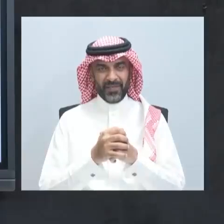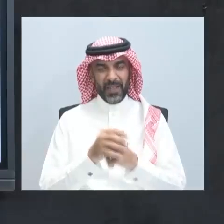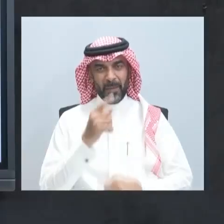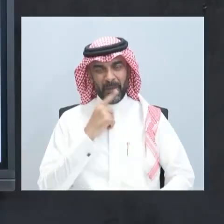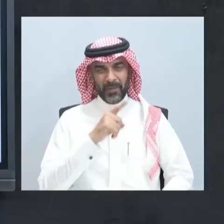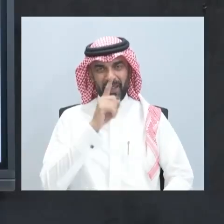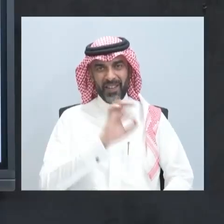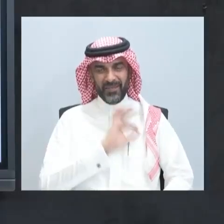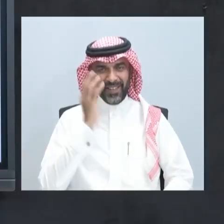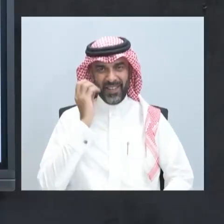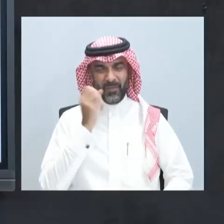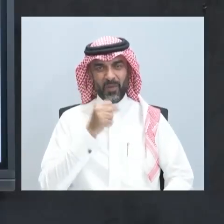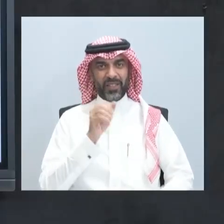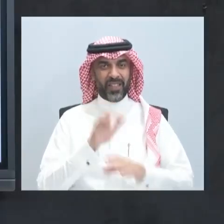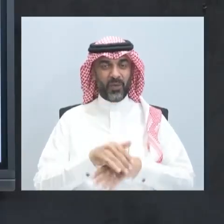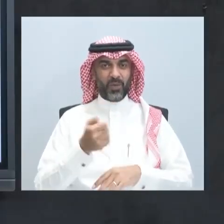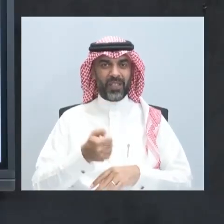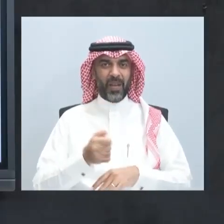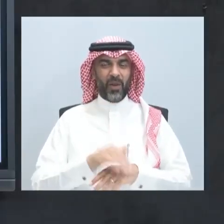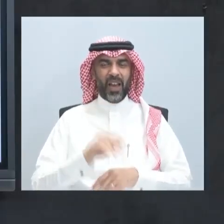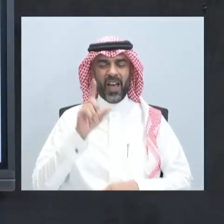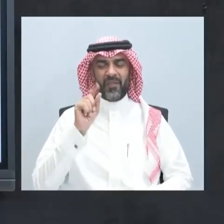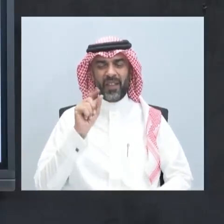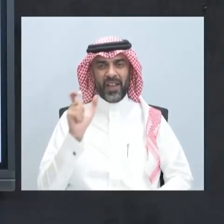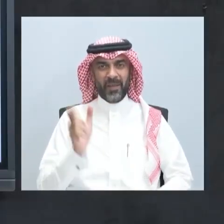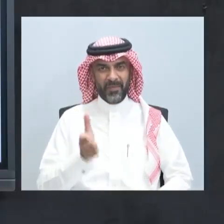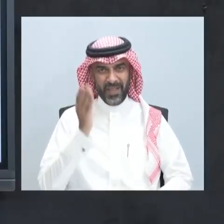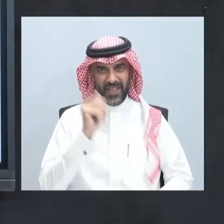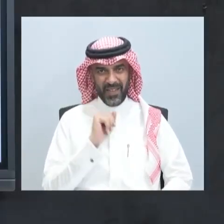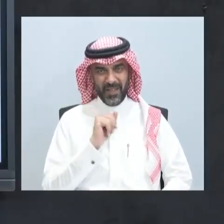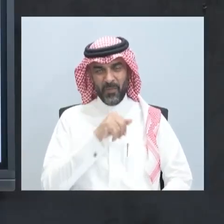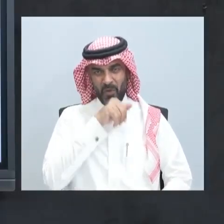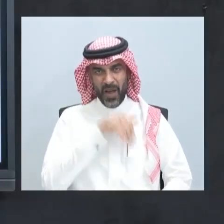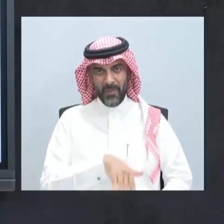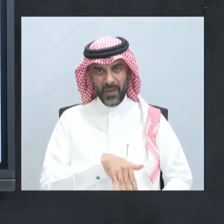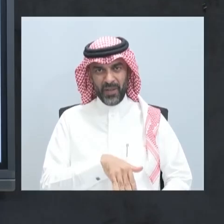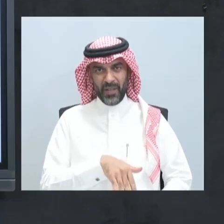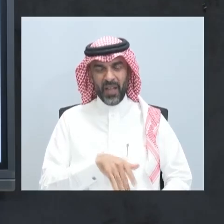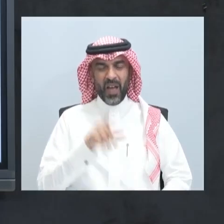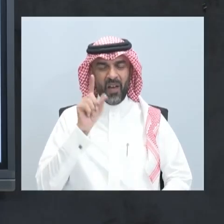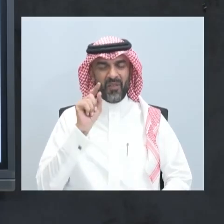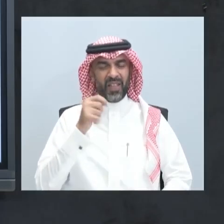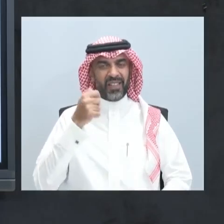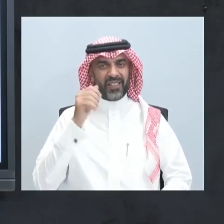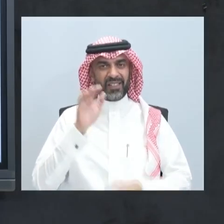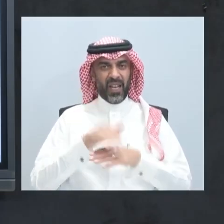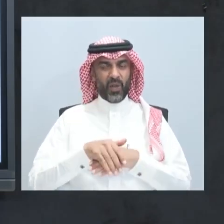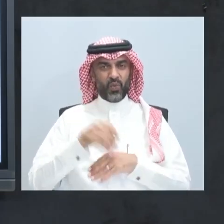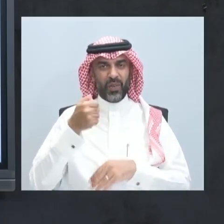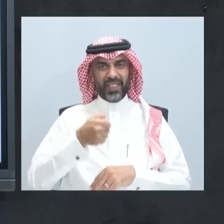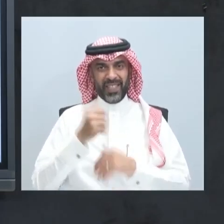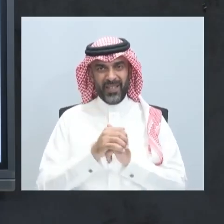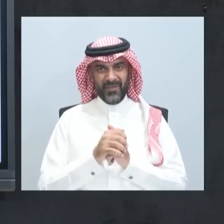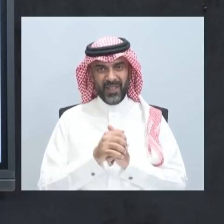بسم الله الرحمن الرحيم والصلاه والسلام على اشرف الانبياء واتم المرسلين نبينا محمد عليه افضل صلاه